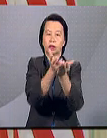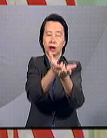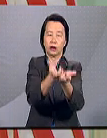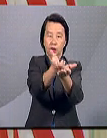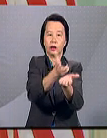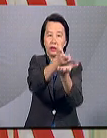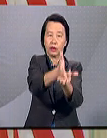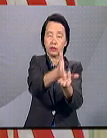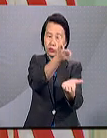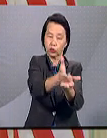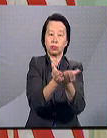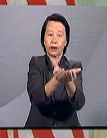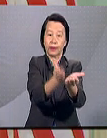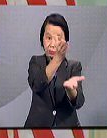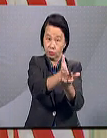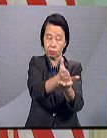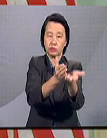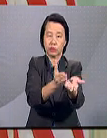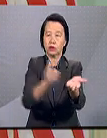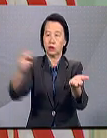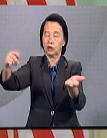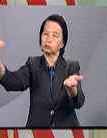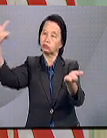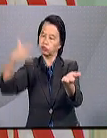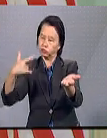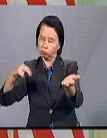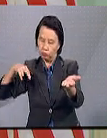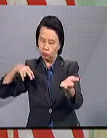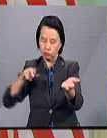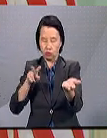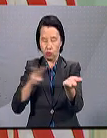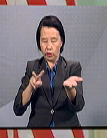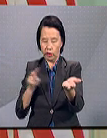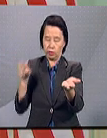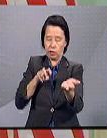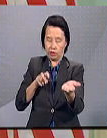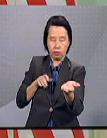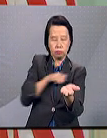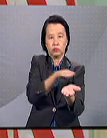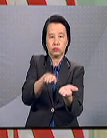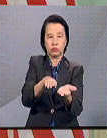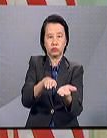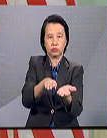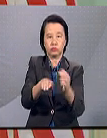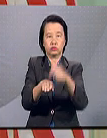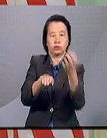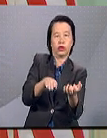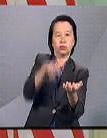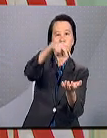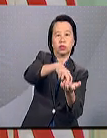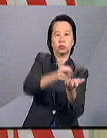berlabuh di pelabuhan, naik kenderaan mereka terus ke airport, fly straight